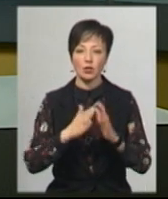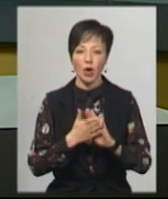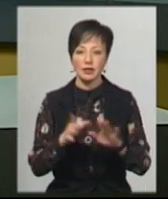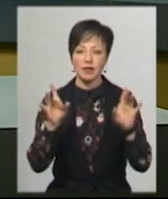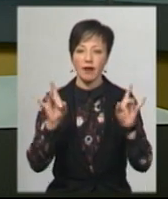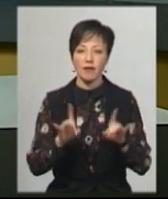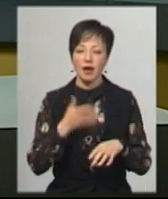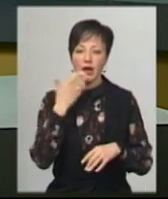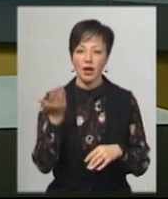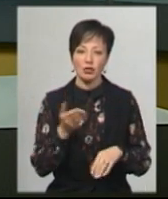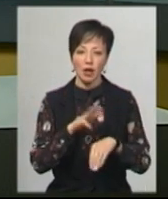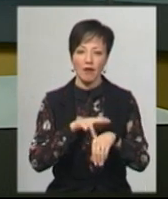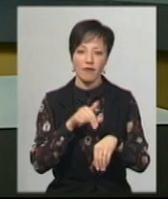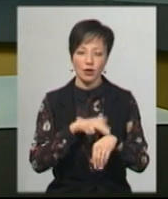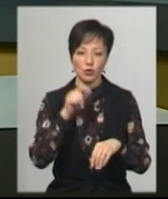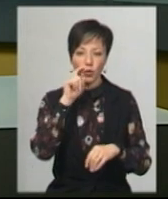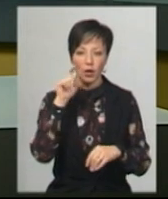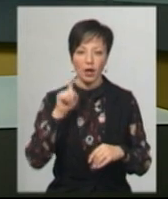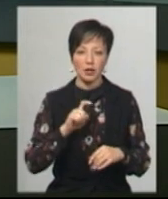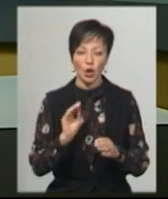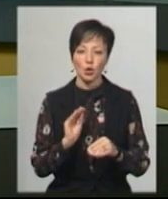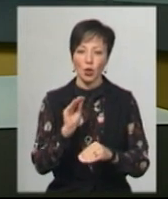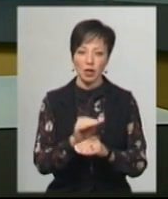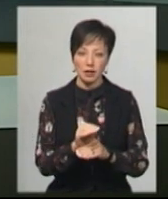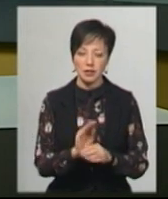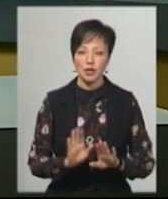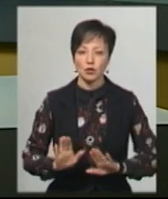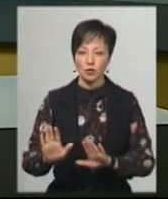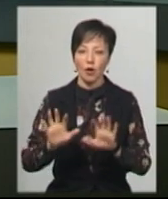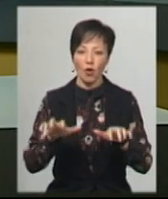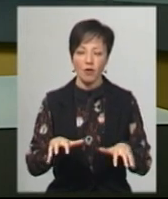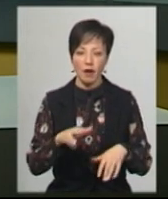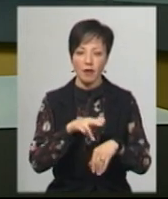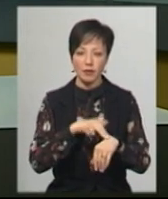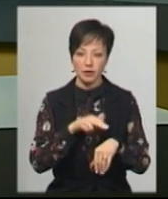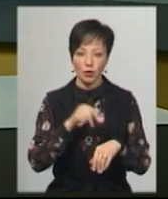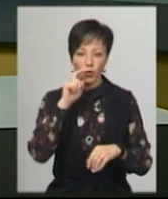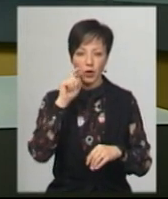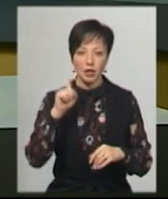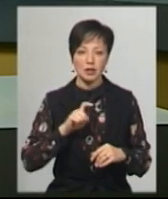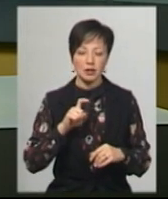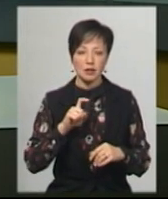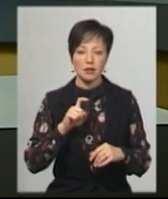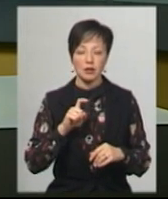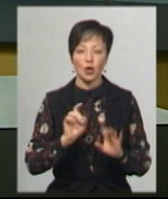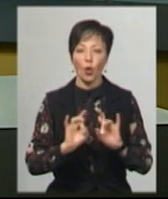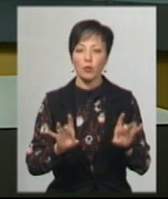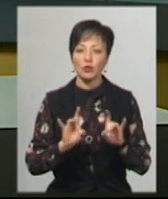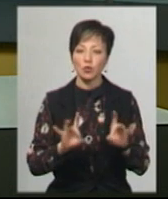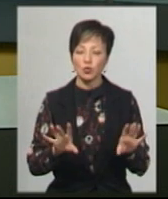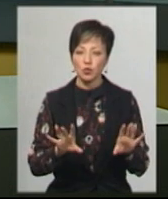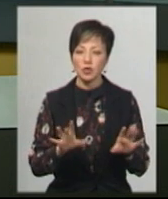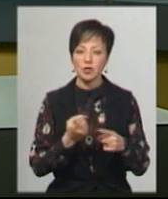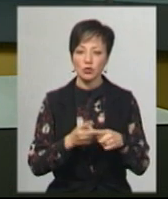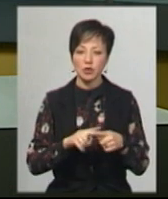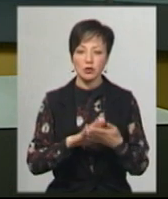кафе «Речник МВС України» Артем Шевченко додав, заступник голови МВС України Антон Геращенко, коментуючи журналістам